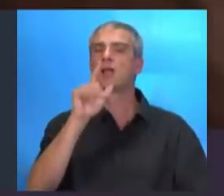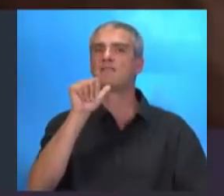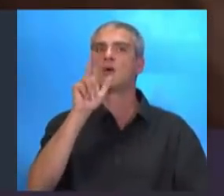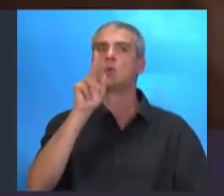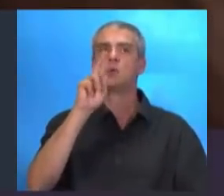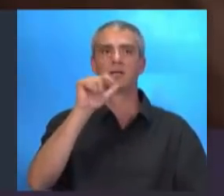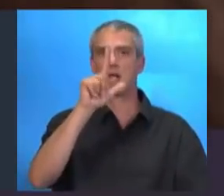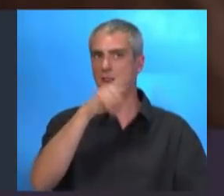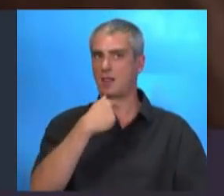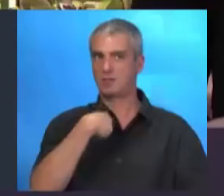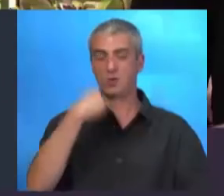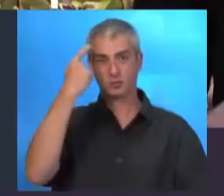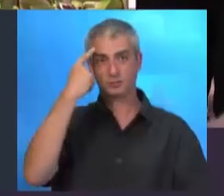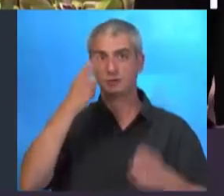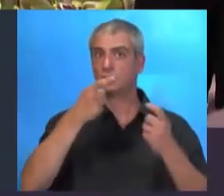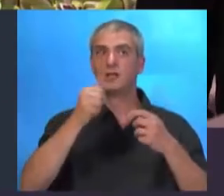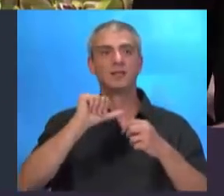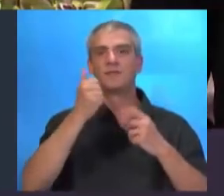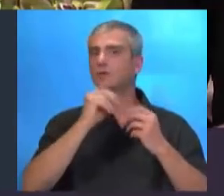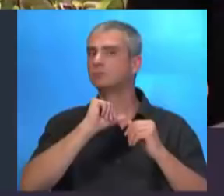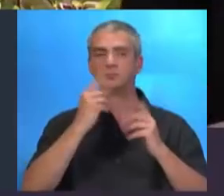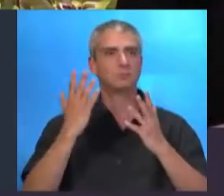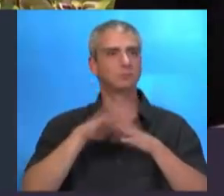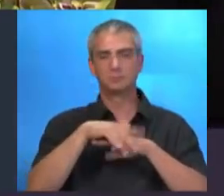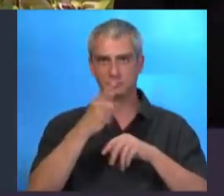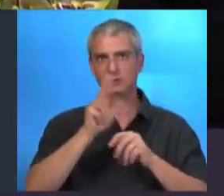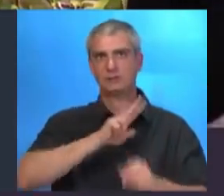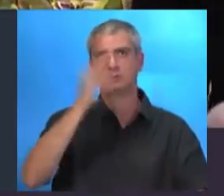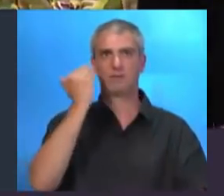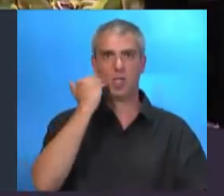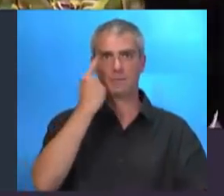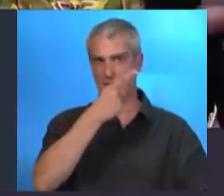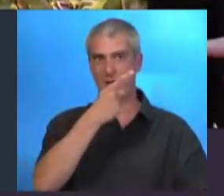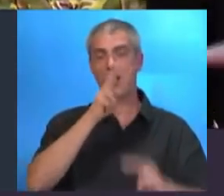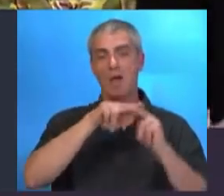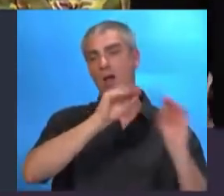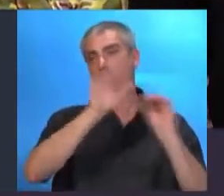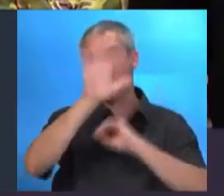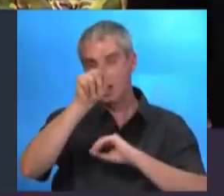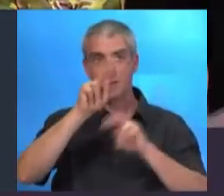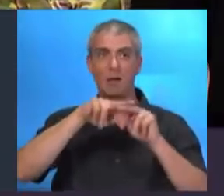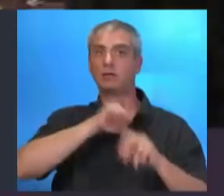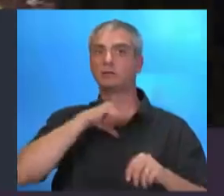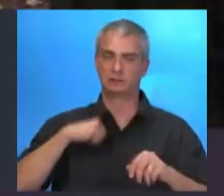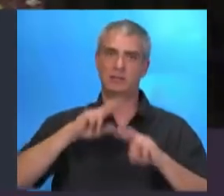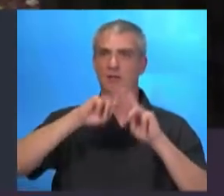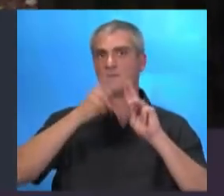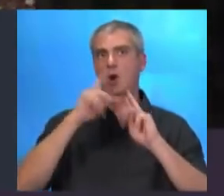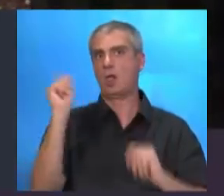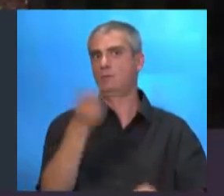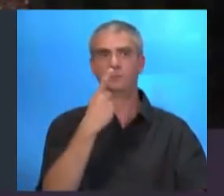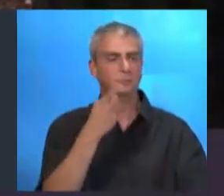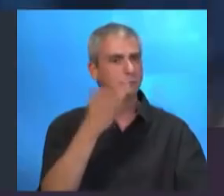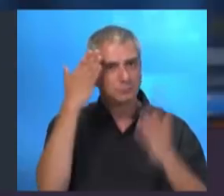אנחנו מעריכים שהשוק הראשוני, האדפטיבי שלנו, זה צפון אמריקה, אחר כך אירופה, אחר כך סין ושאר העולם.